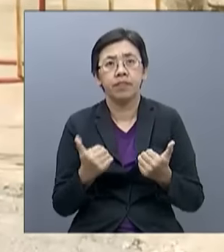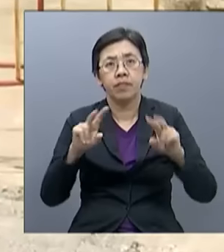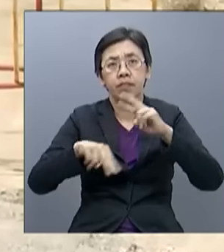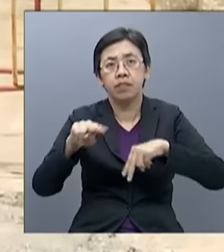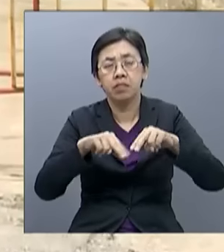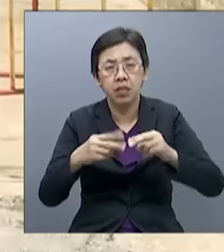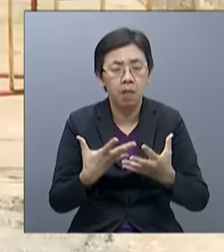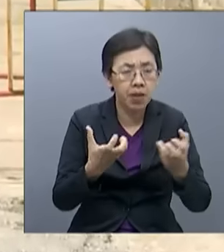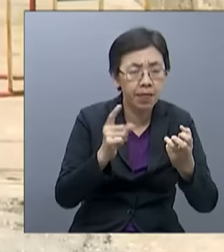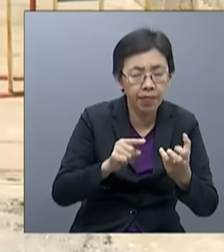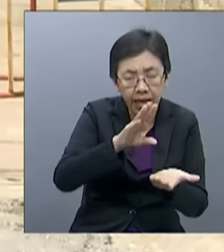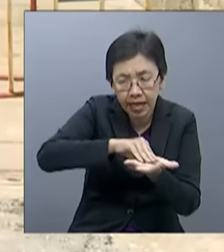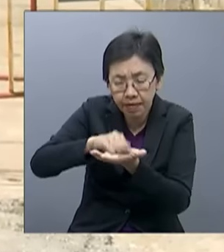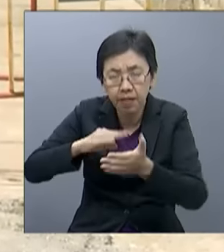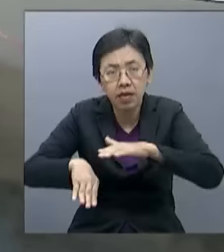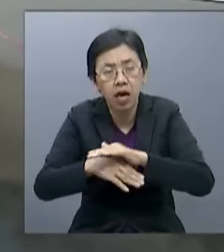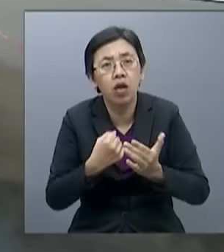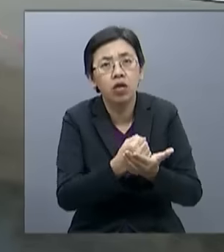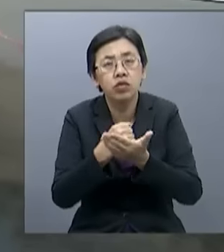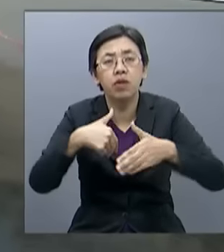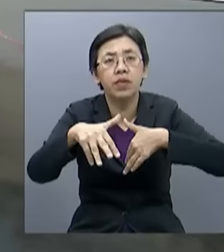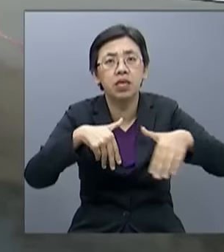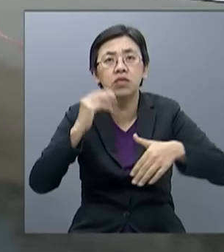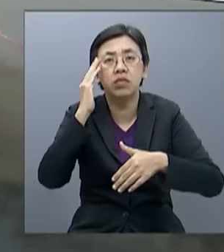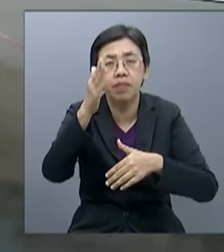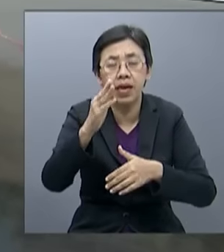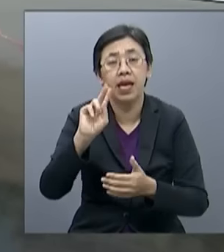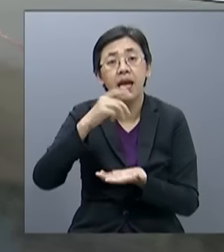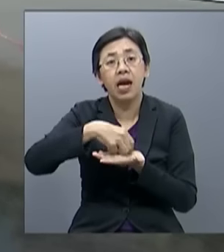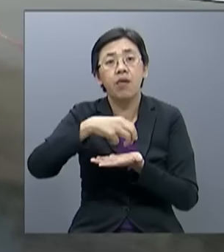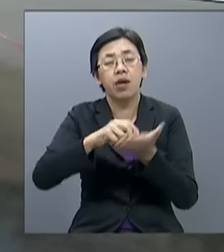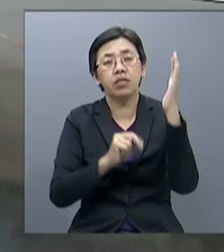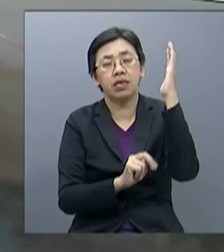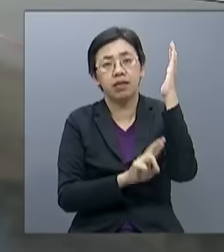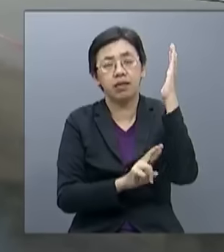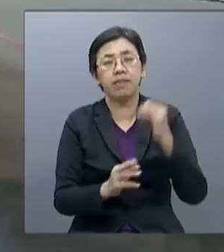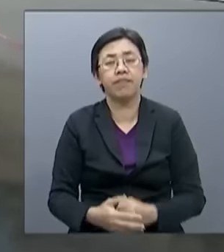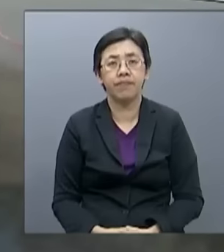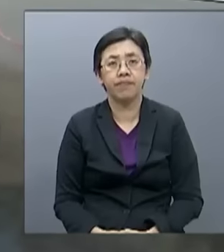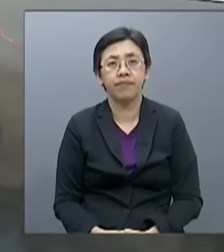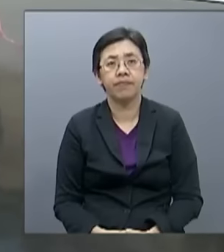ความเสียหายอย่างละเอียดอีกครั้งเพื่อเยียวยาค่ะและนี่ก็คือบรรยากาศทั้งหมดจากนราธิวาสค่ะ ค่ะขอบคุณคุณติชิลาค่ะ